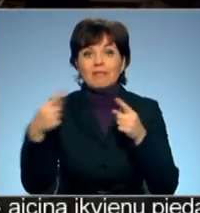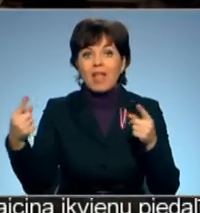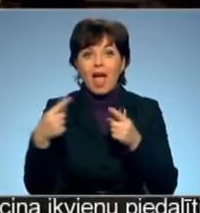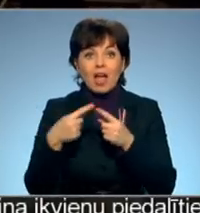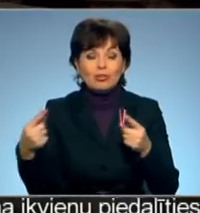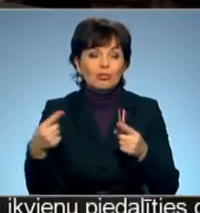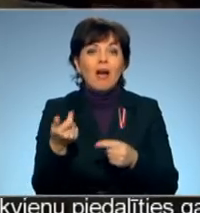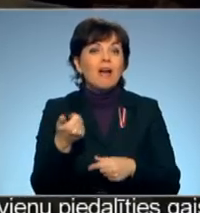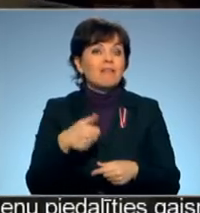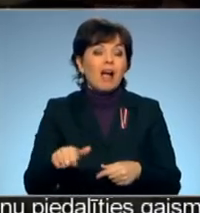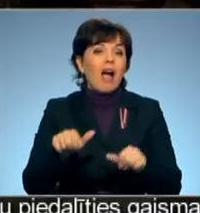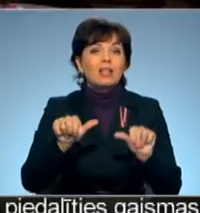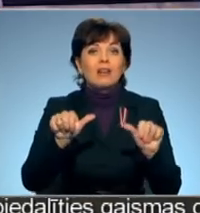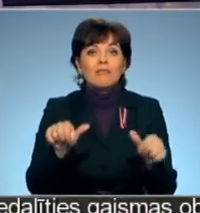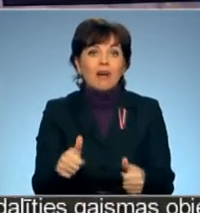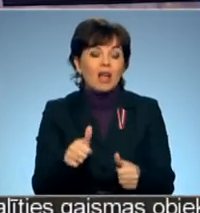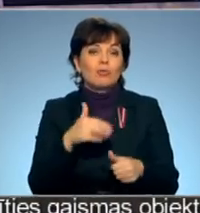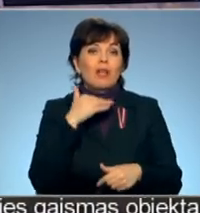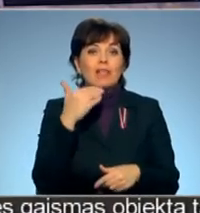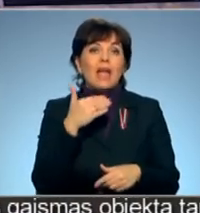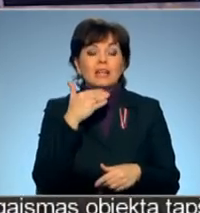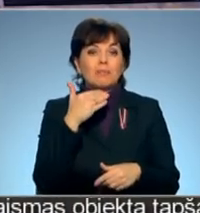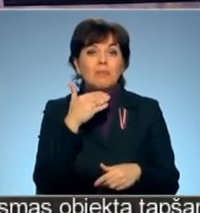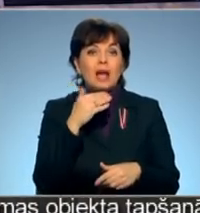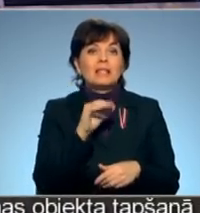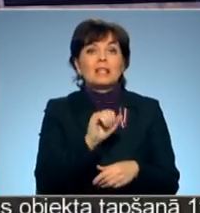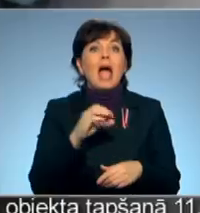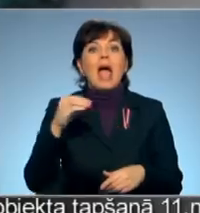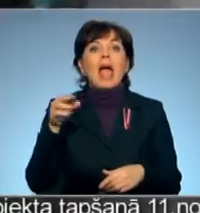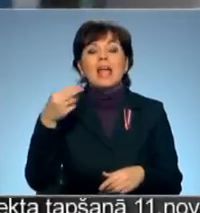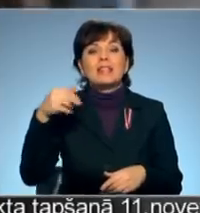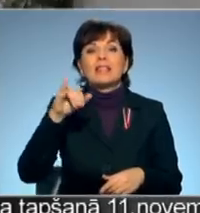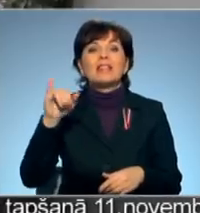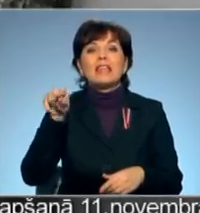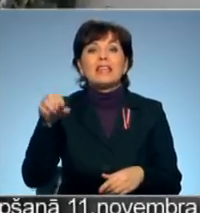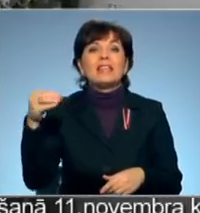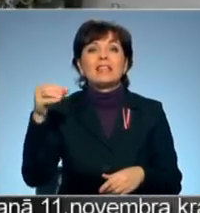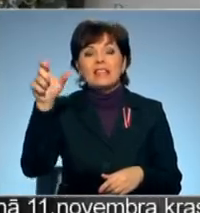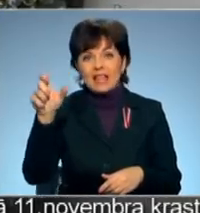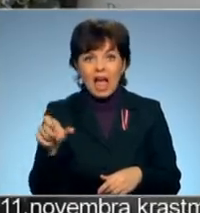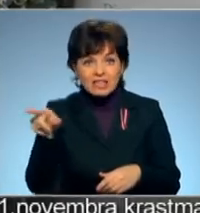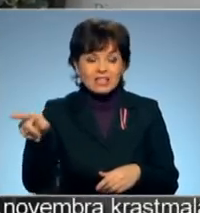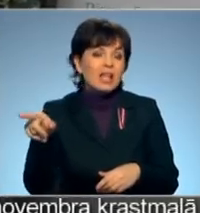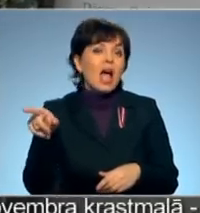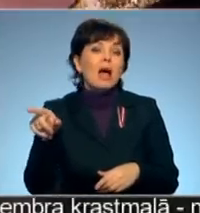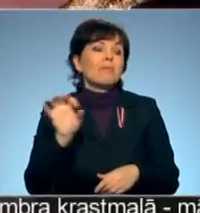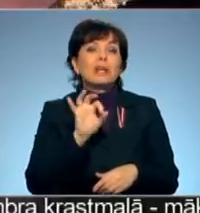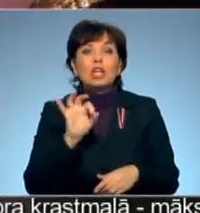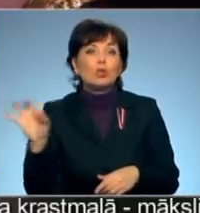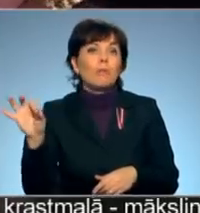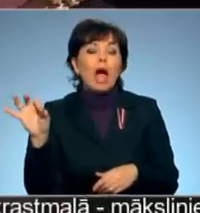nekādā veidā negribēju, kā saka, aizskart to Edītes brīnumaino vainagu un pērlīšu pasauli, bet,